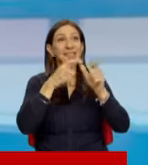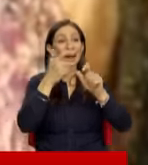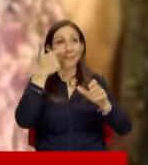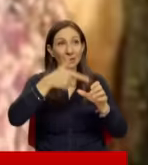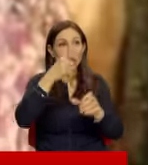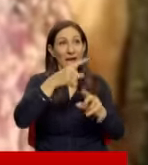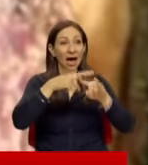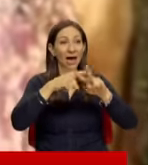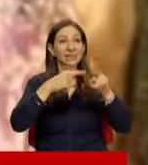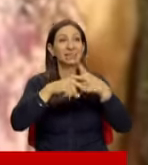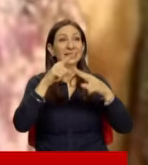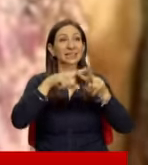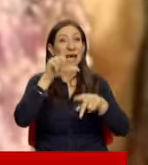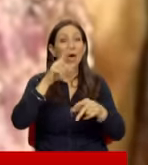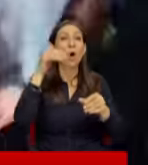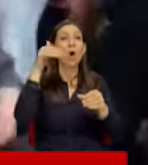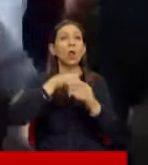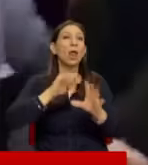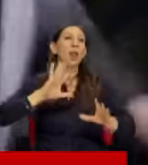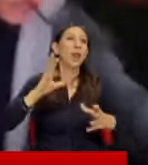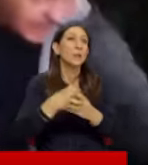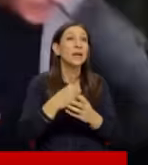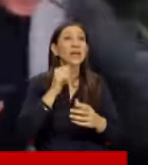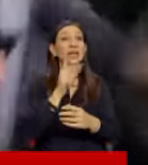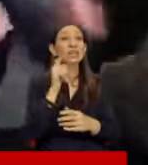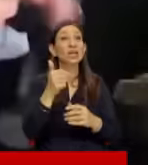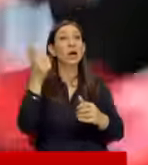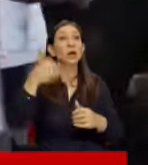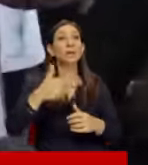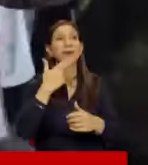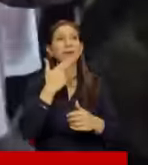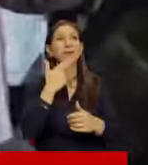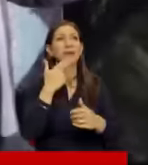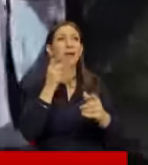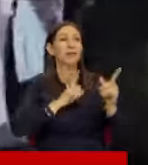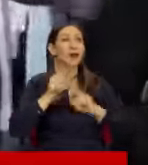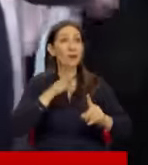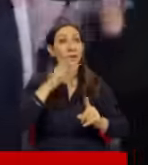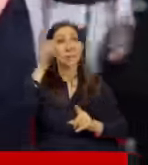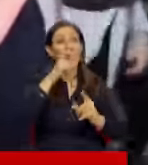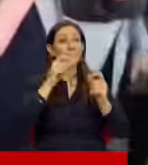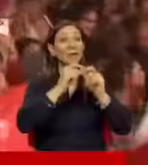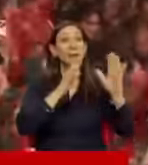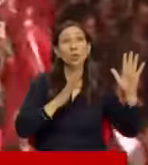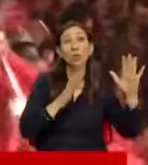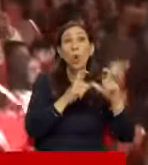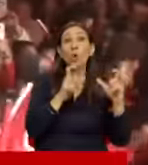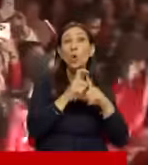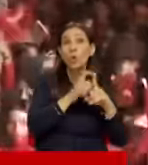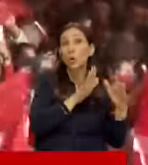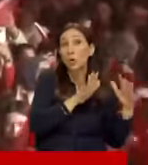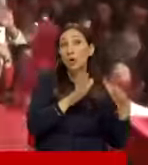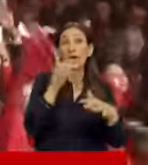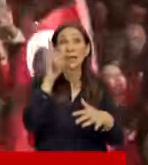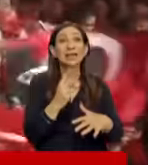Batman'da, Hazal Aras Ağrı'da oyları topladı. İlçe yönetimlerine de kadın adaylar damga vurdu. Türkiye'de batıdan doğuya dört bir yanda ilk